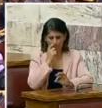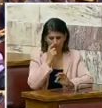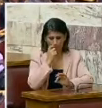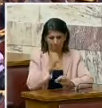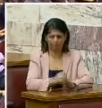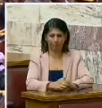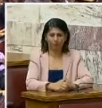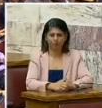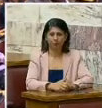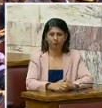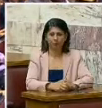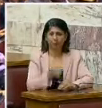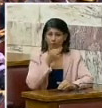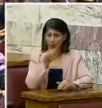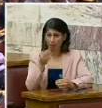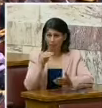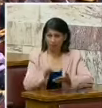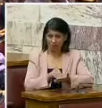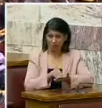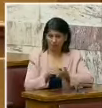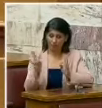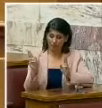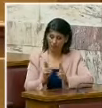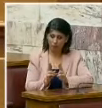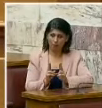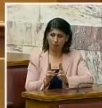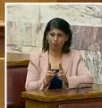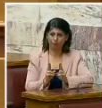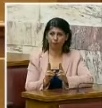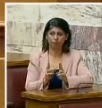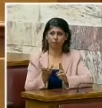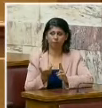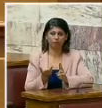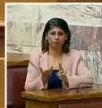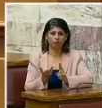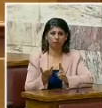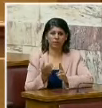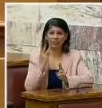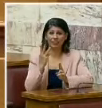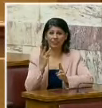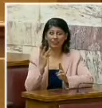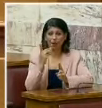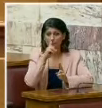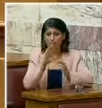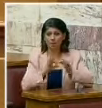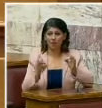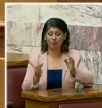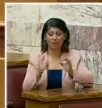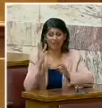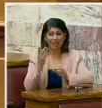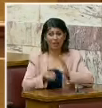πω πάλι εν συντομία ποια είναι τα 3 παραμύθια, τα